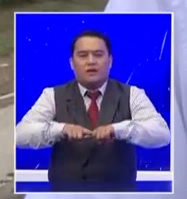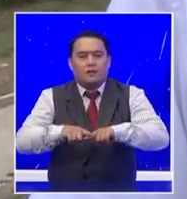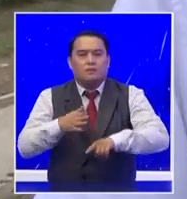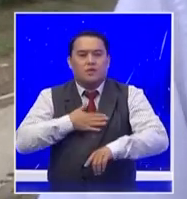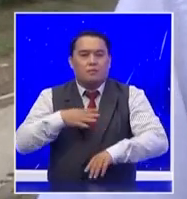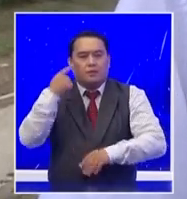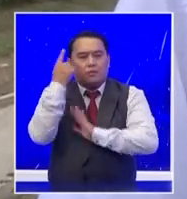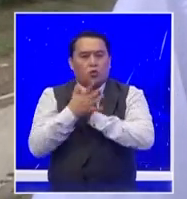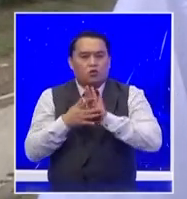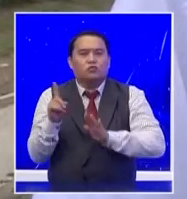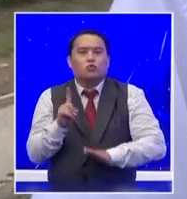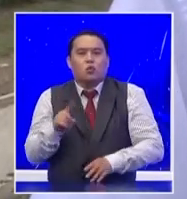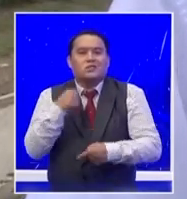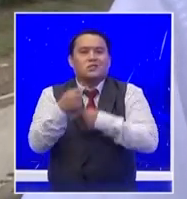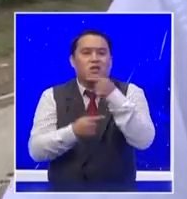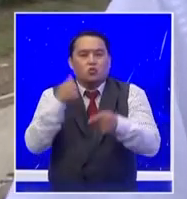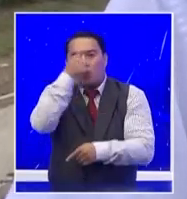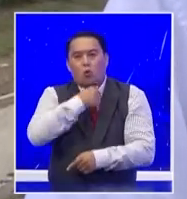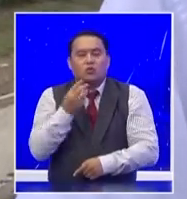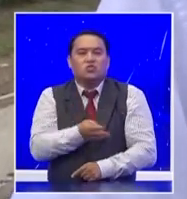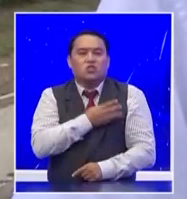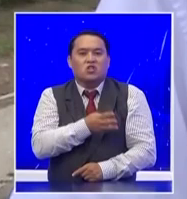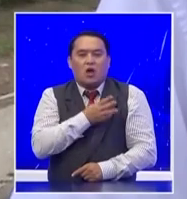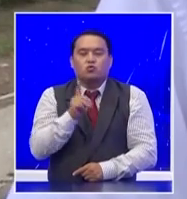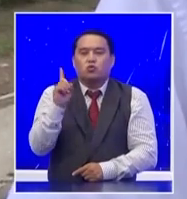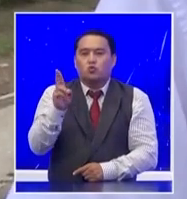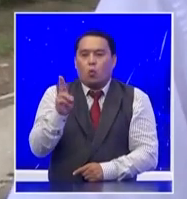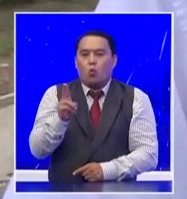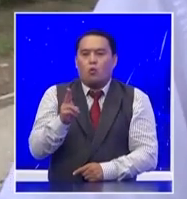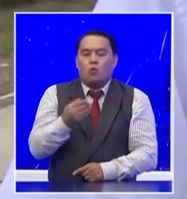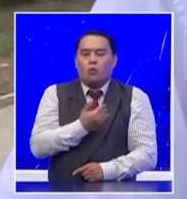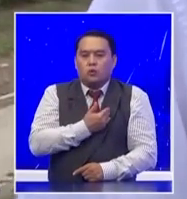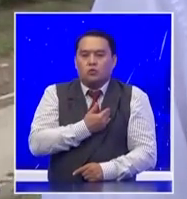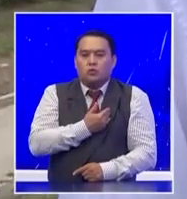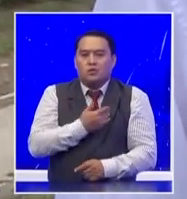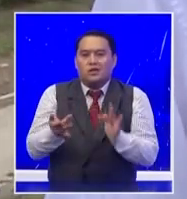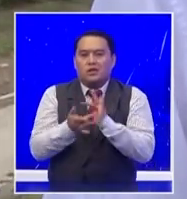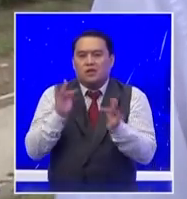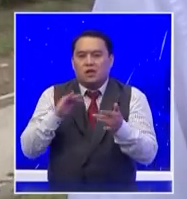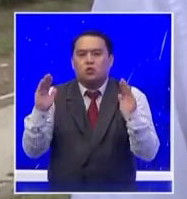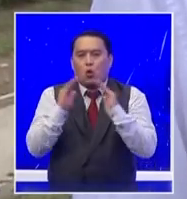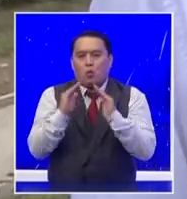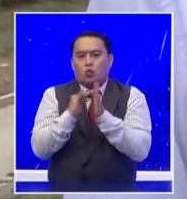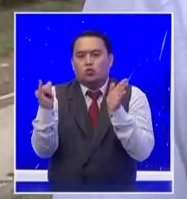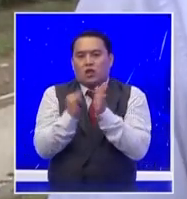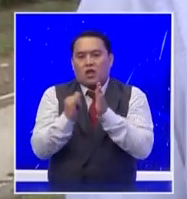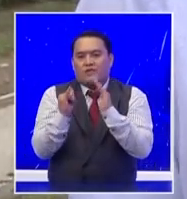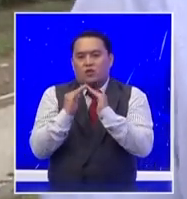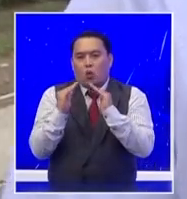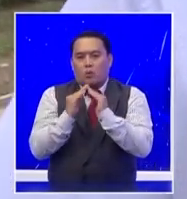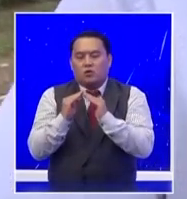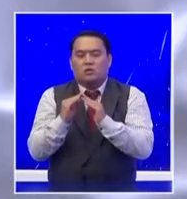мне было ясно, что на следующий год желающие, если хотят интернет на дому, согласно